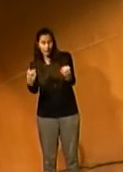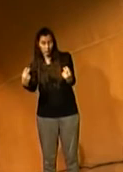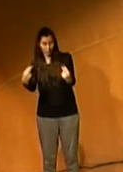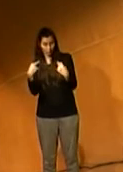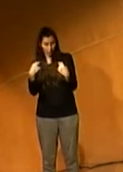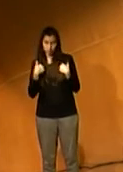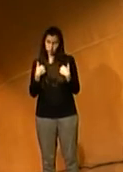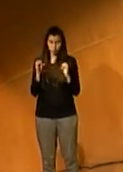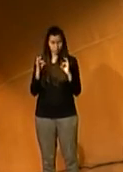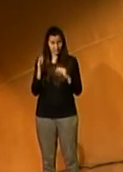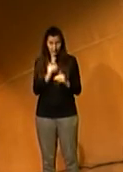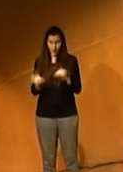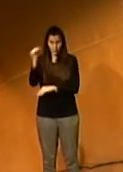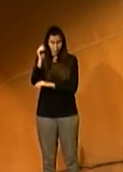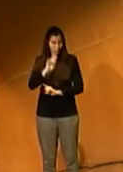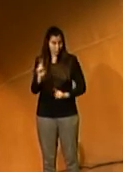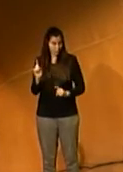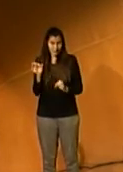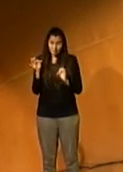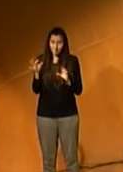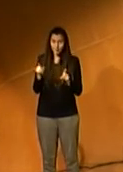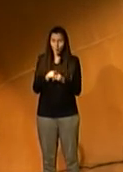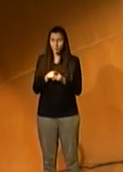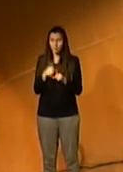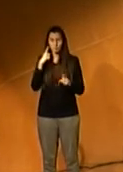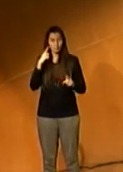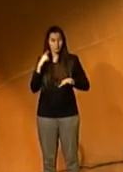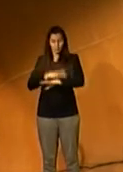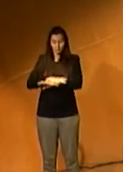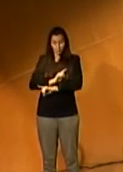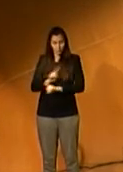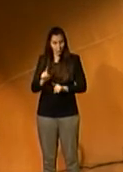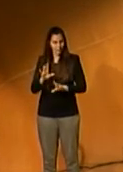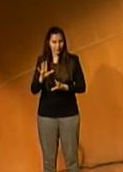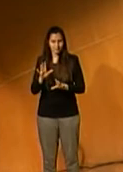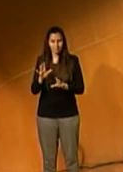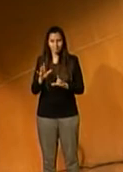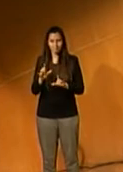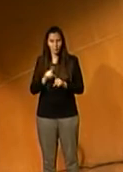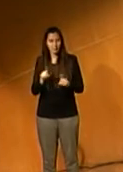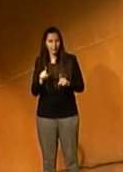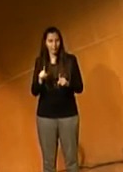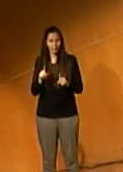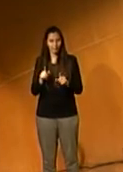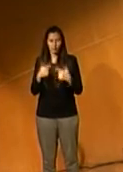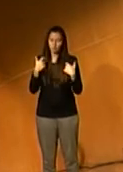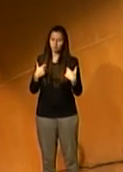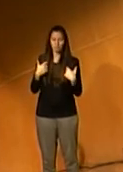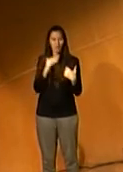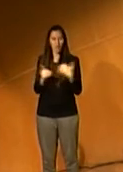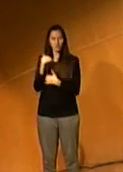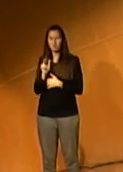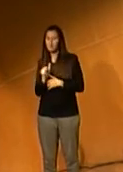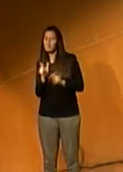on fait partie des meubles. C'est comme si on n'existait pas, qu'on n'existait pas, mais on n'est pas un élément qui va les surveiller, qui va les contrôler.